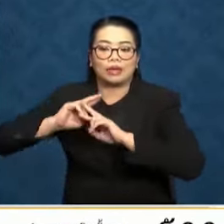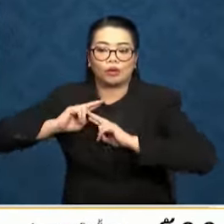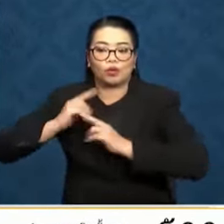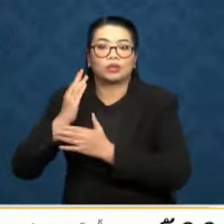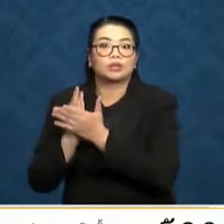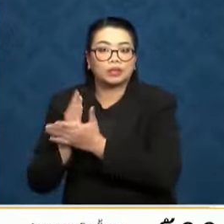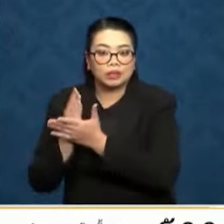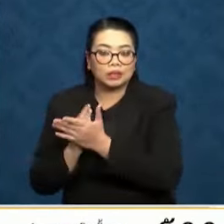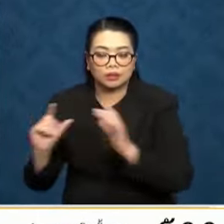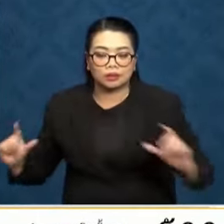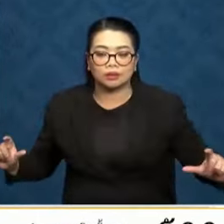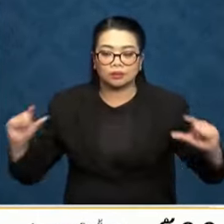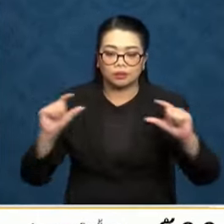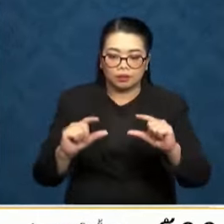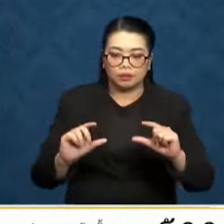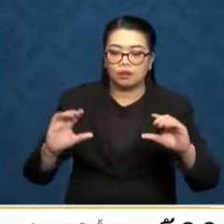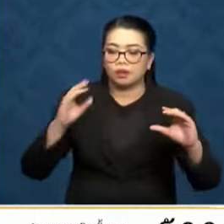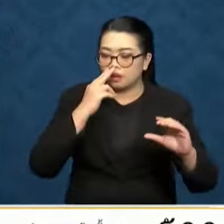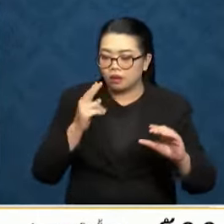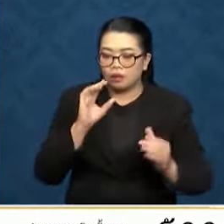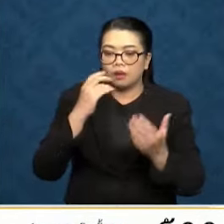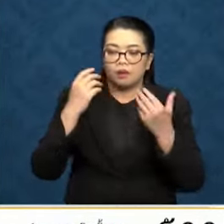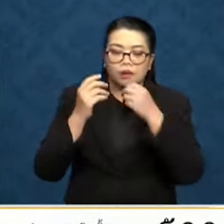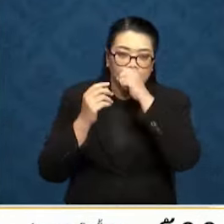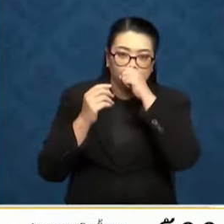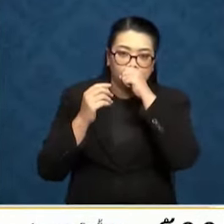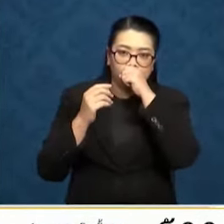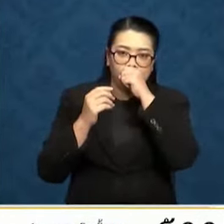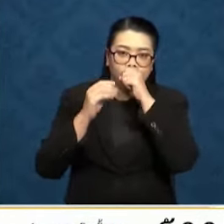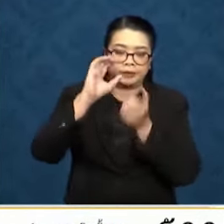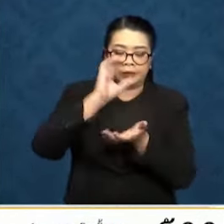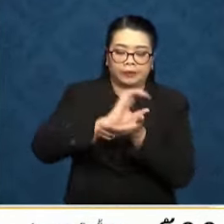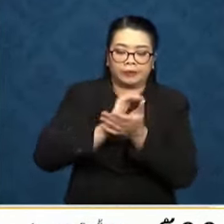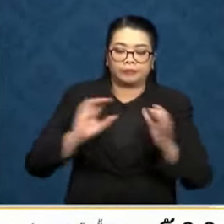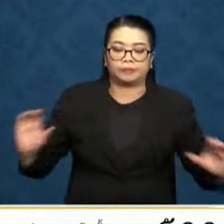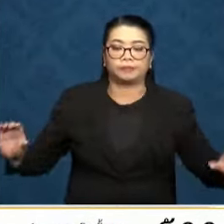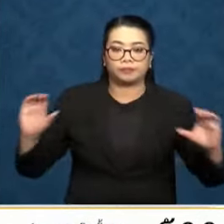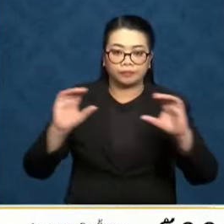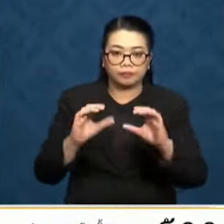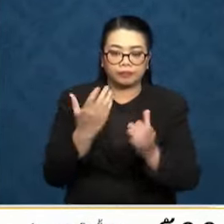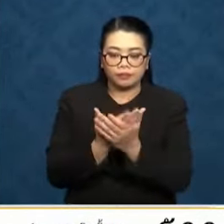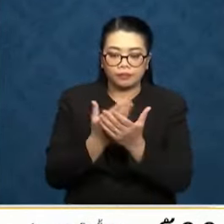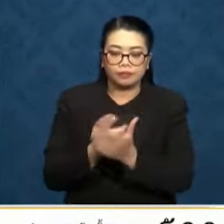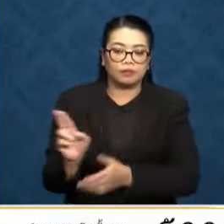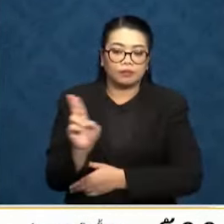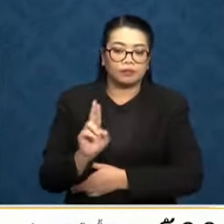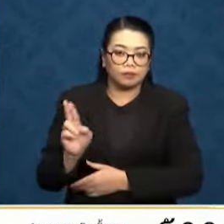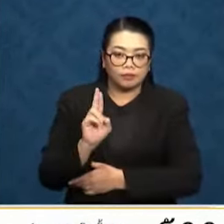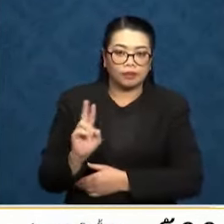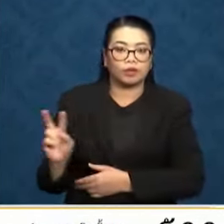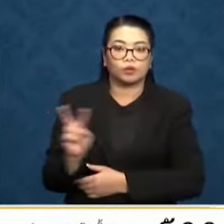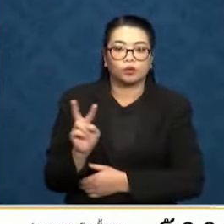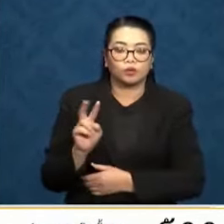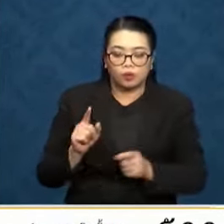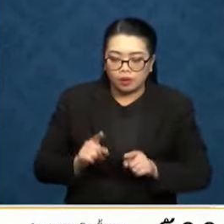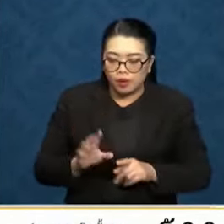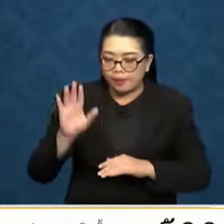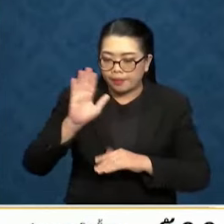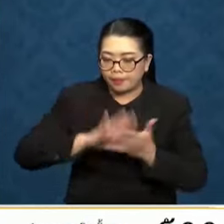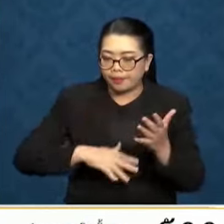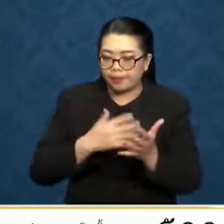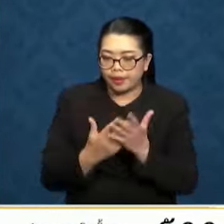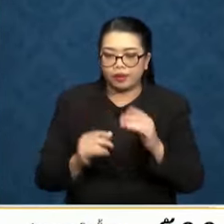สามารถมองเห็นค่ะทั้งหมดไปพร้อมๆกันได้แล้วก็ใช้ส่วนนี้นะคะทั้ง 2ส่วนนี้ในการขับเคลื่อนนโยบายของ